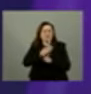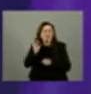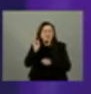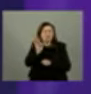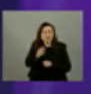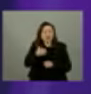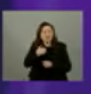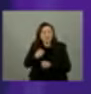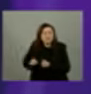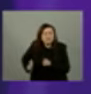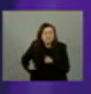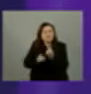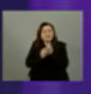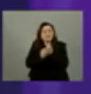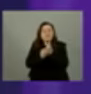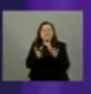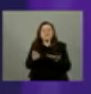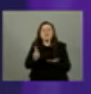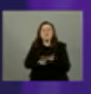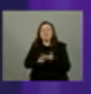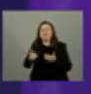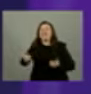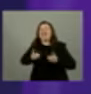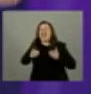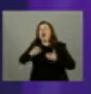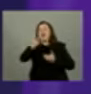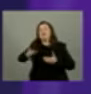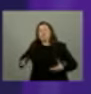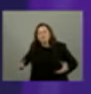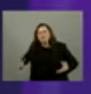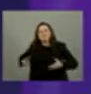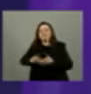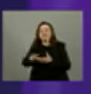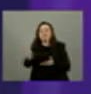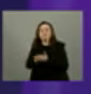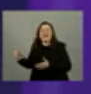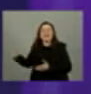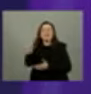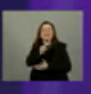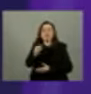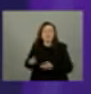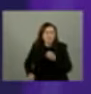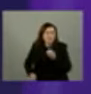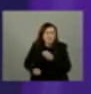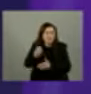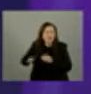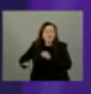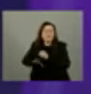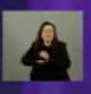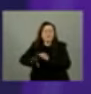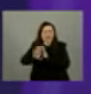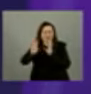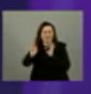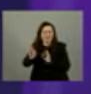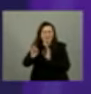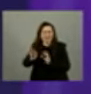πώς σκέφτονται, εάν ο κύριος Κασελάκης μείνει σε αυτό το προβοκατόρικο επικοινωνιακό, όπως